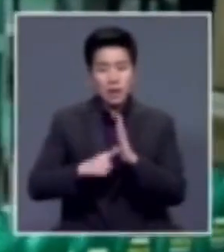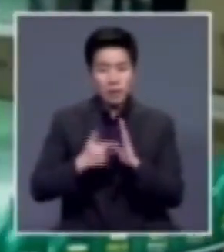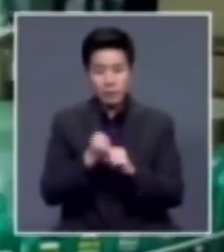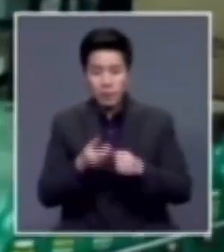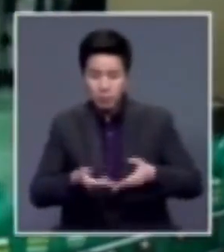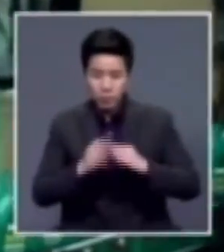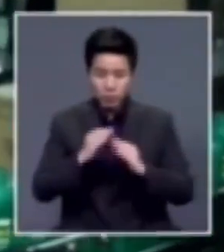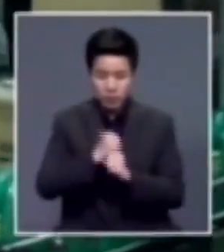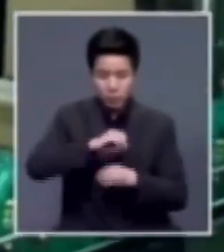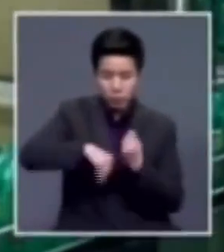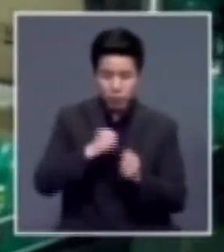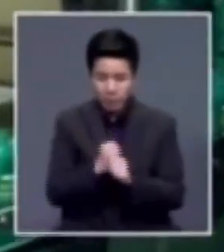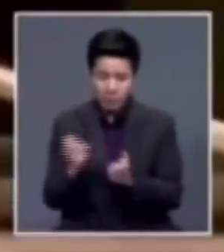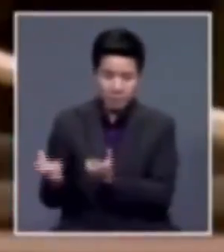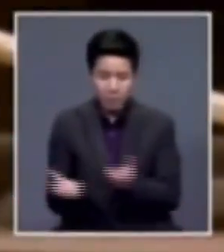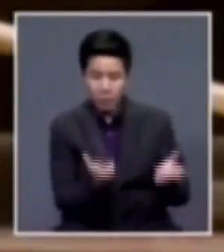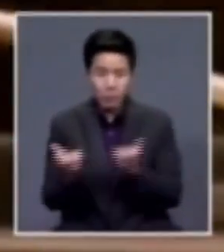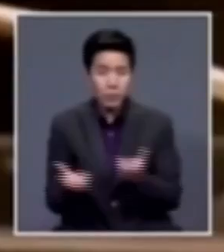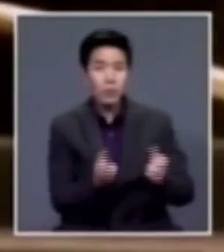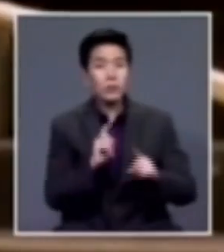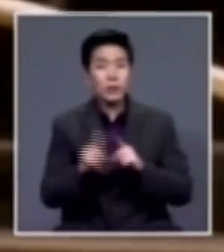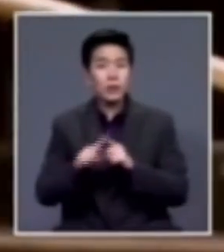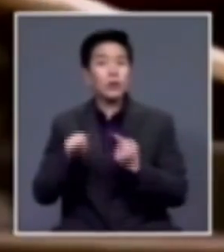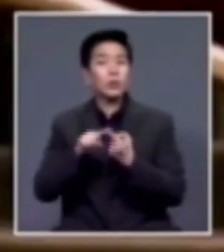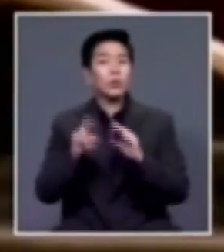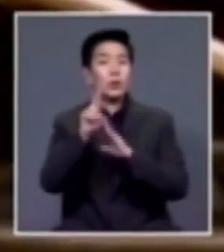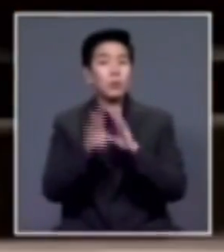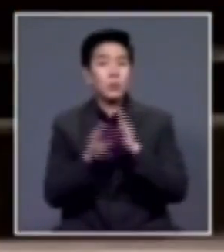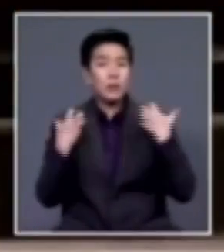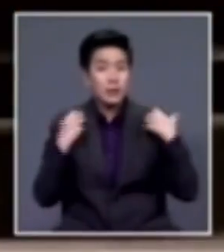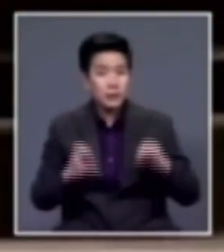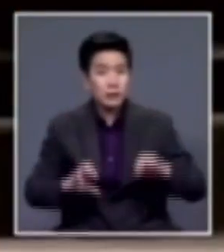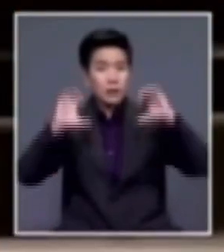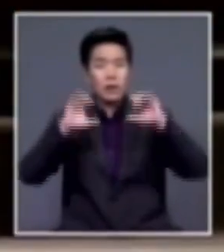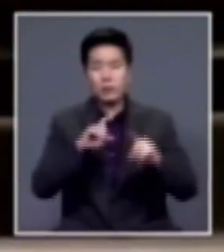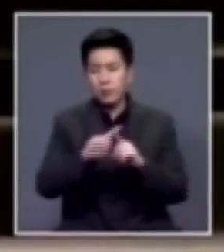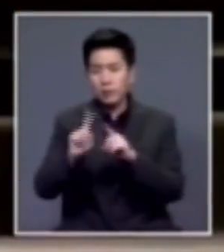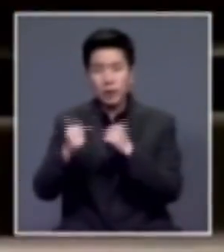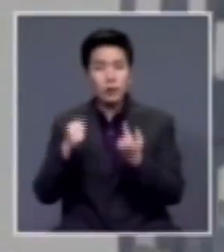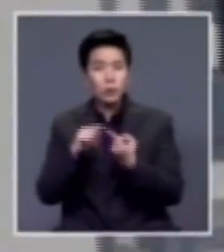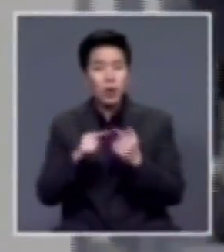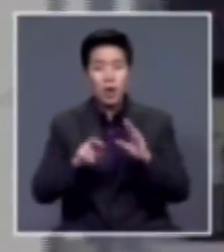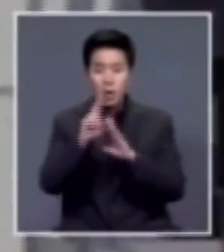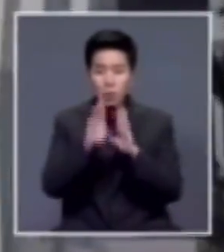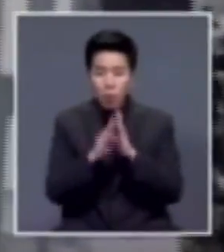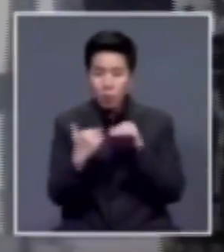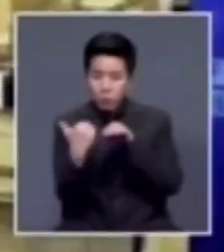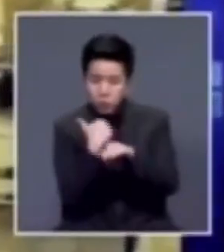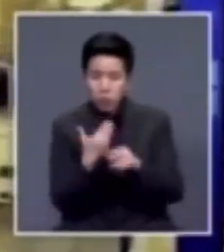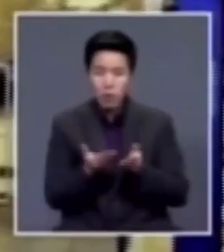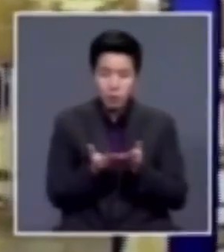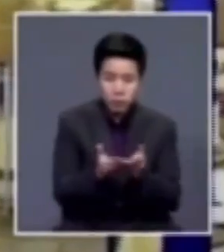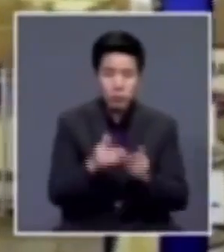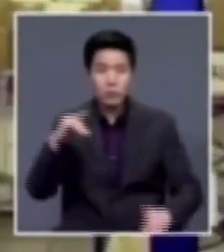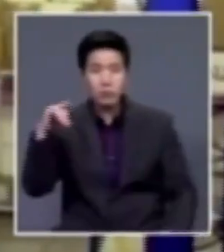เริ่มธุรกิจต้นทุนในการผลิตความคล่องตัวมากขึ้นของระบบราชการการเชื่อมโยงกับประเทศต่างๆทั้งด้านระบบขนส่งทั้งทางบกทางน้ำท